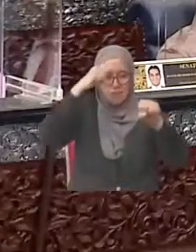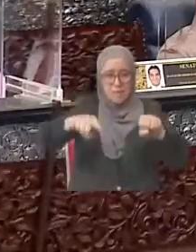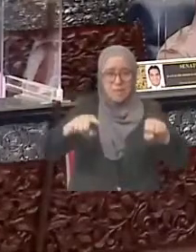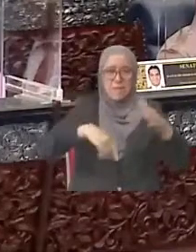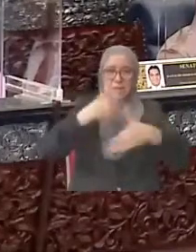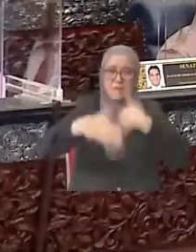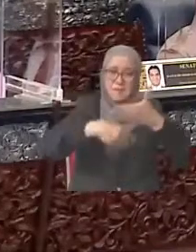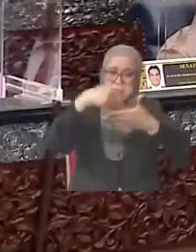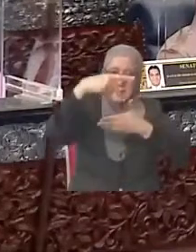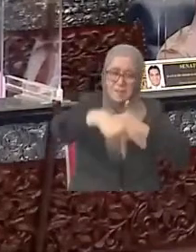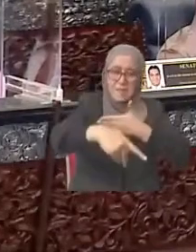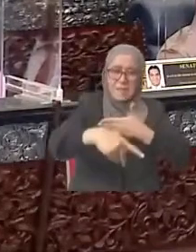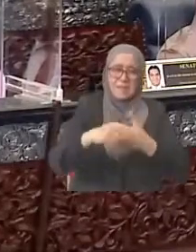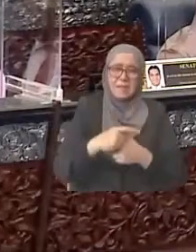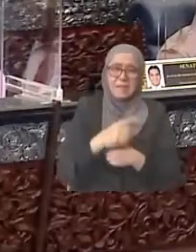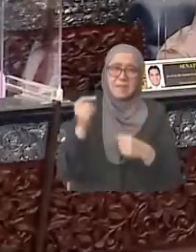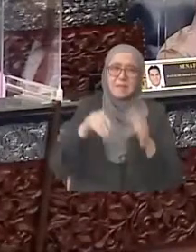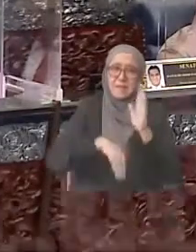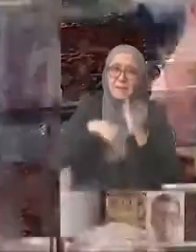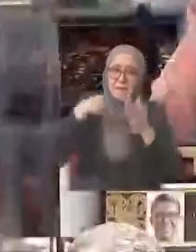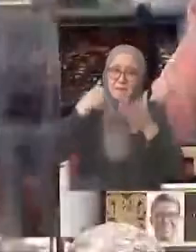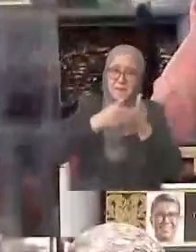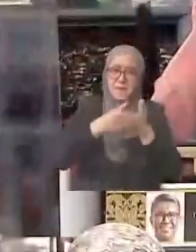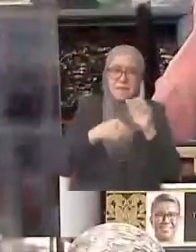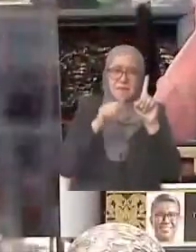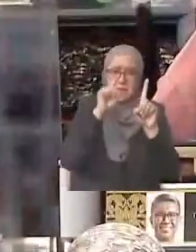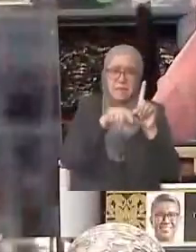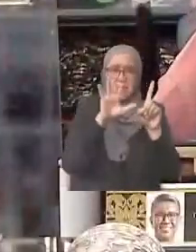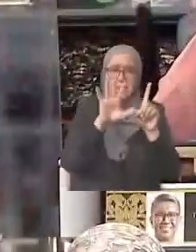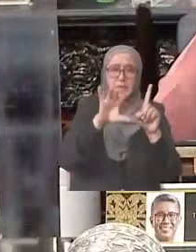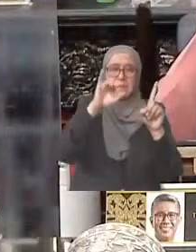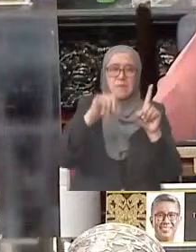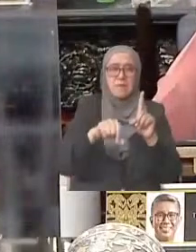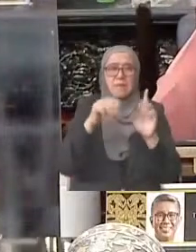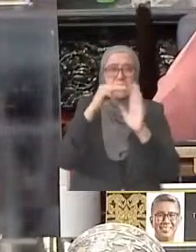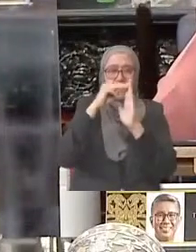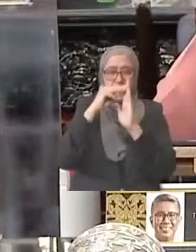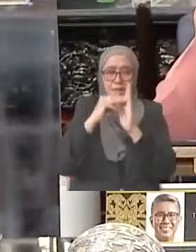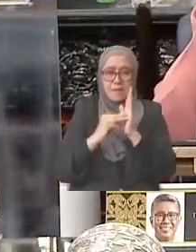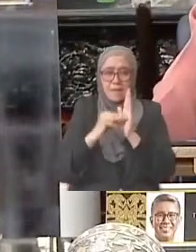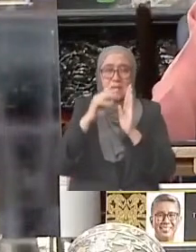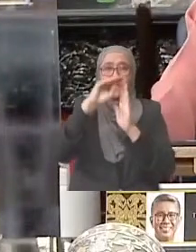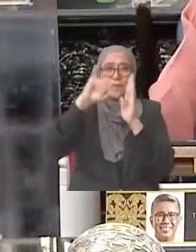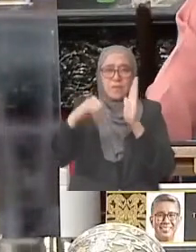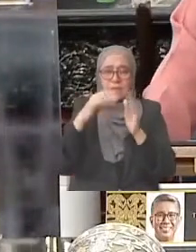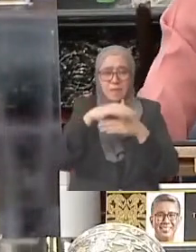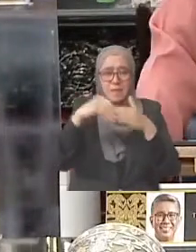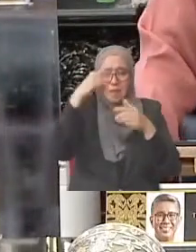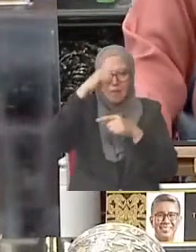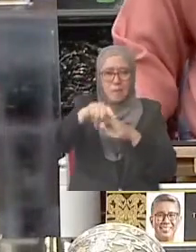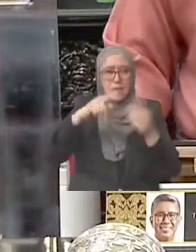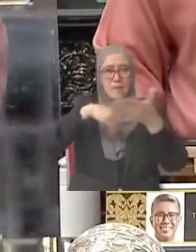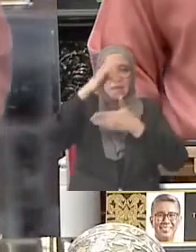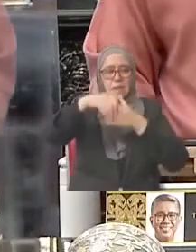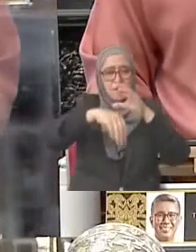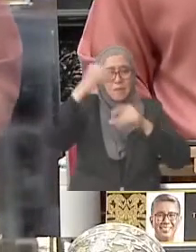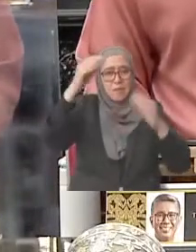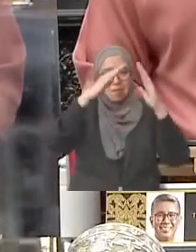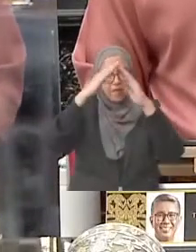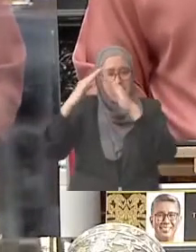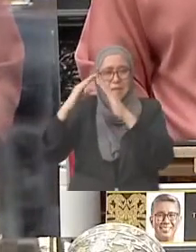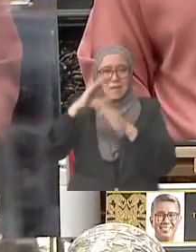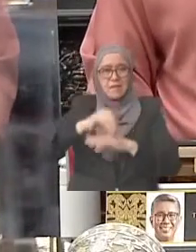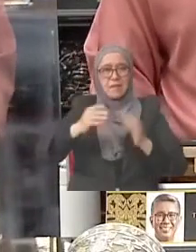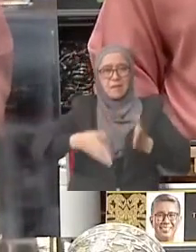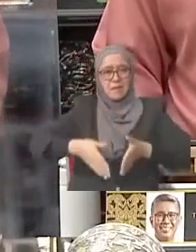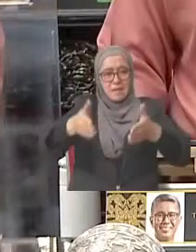hampir satu perubahan di mobil Ringgit untuk Project jalan2 Banda dan Jalan Perhubungan Desa sepanjang